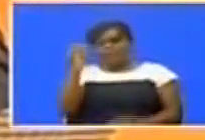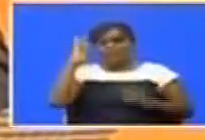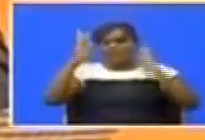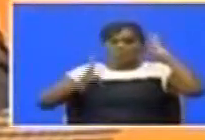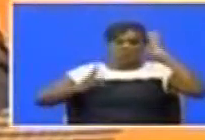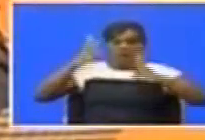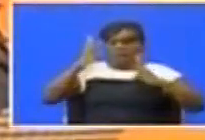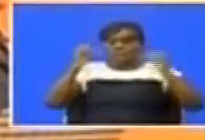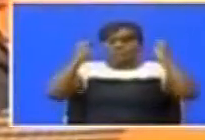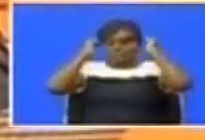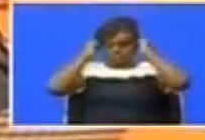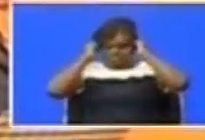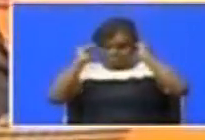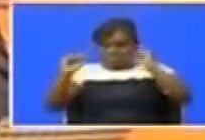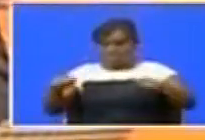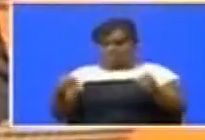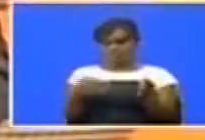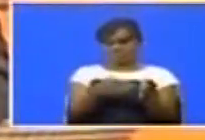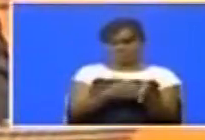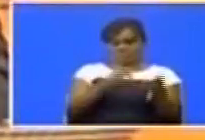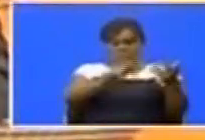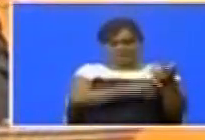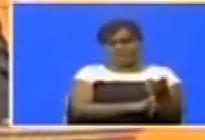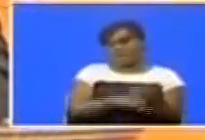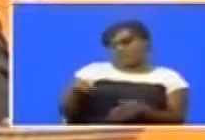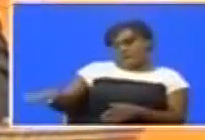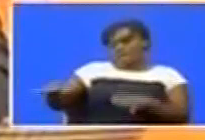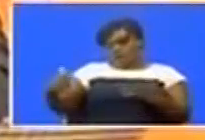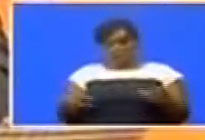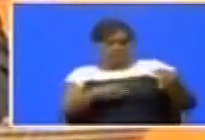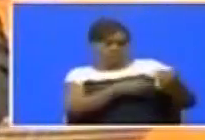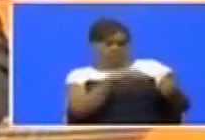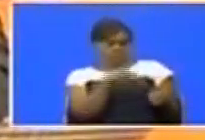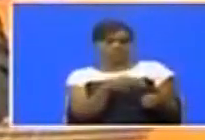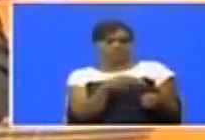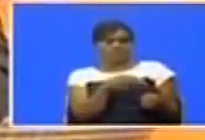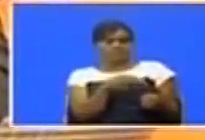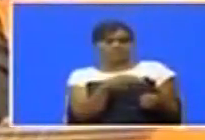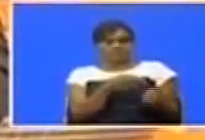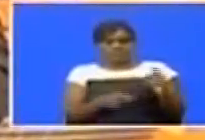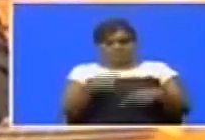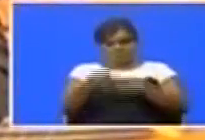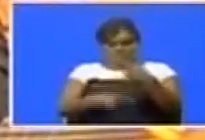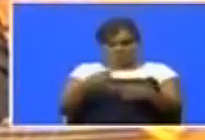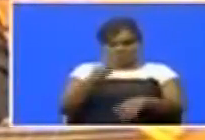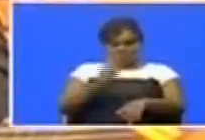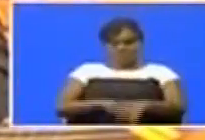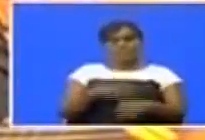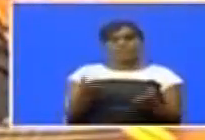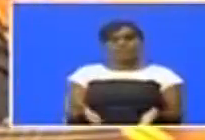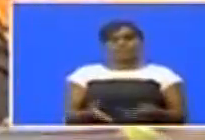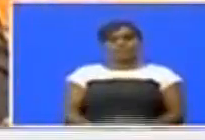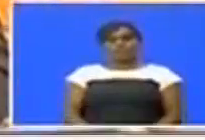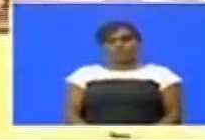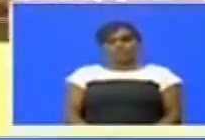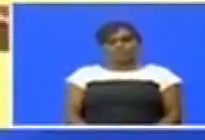kuwa masomo yao yatakatizwa na ndoa za mapema au hata ukeketaji vilivyoshika kasi katika msimu huu.